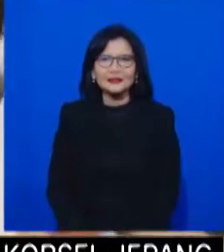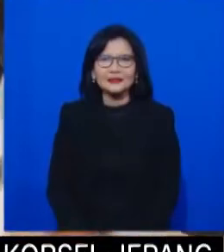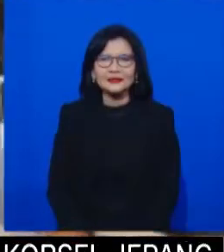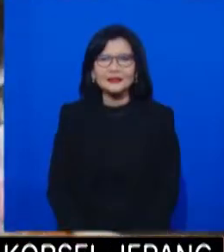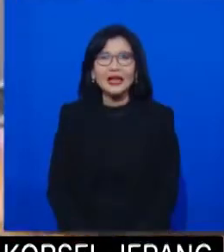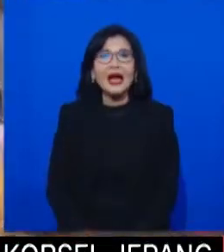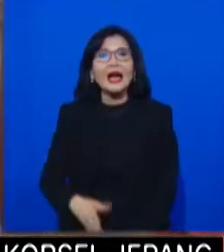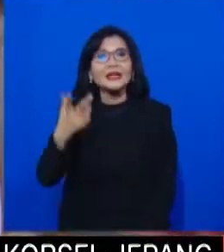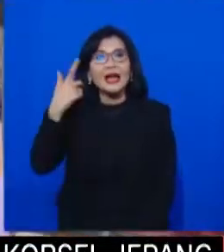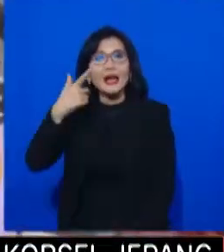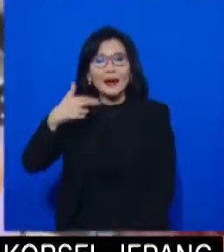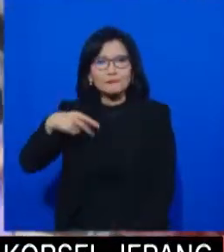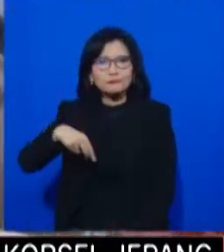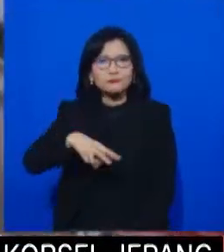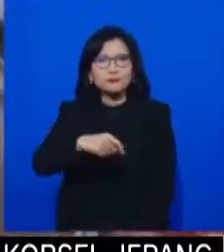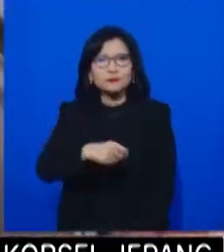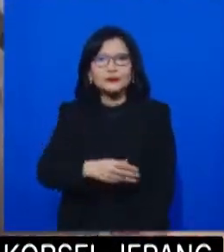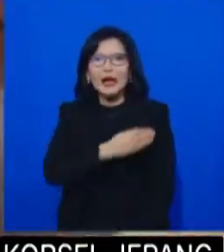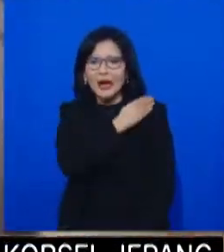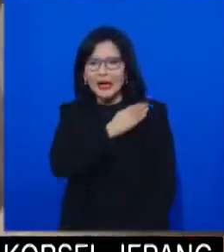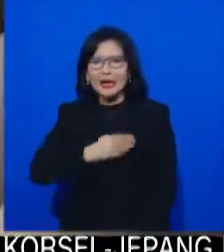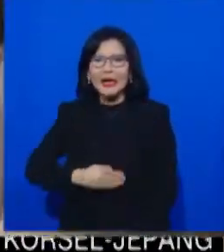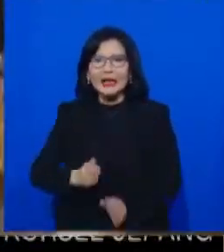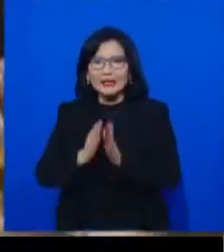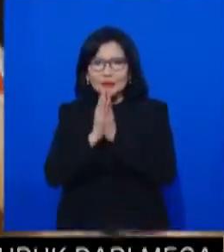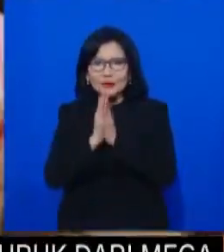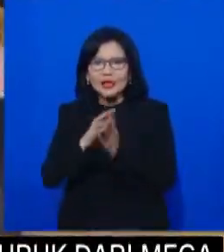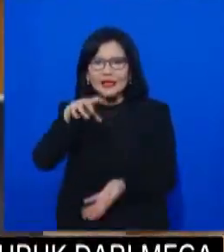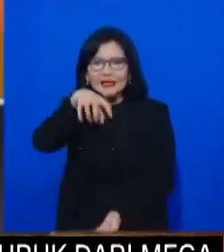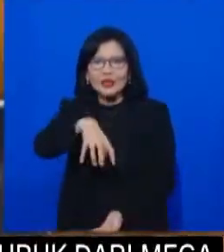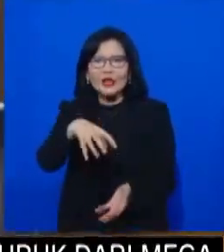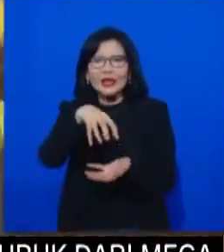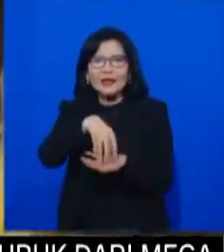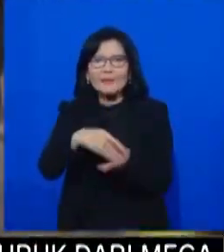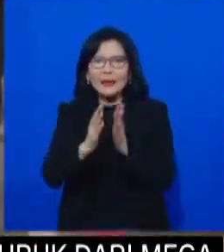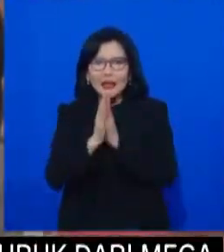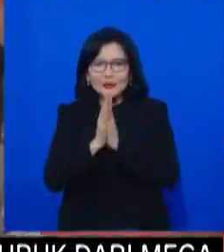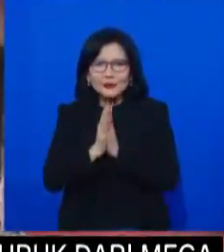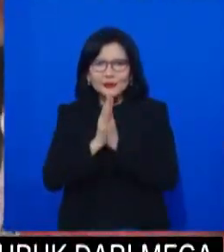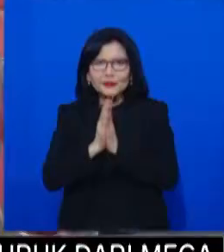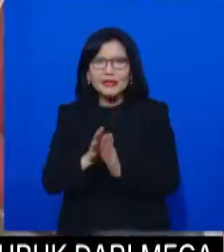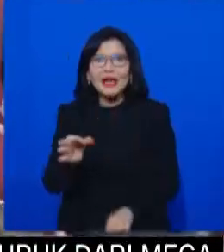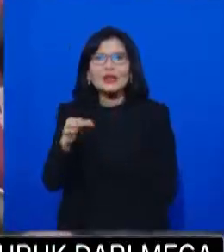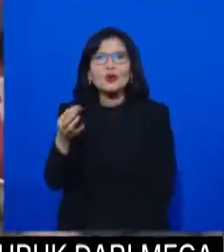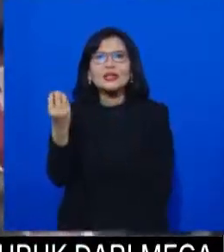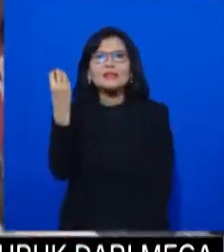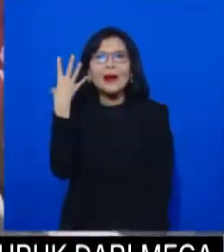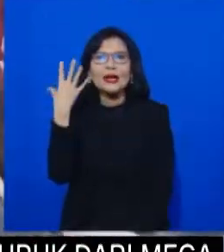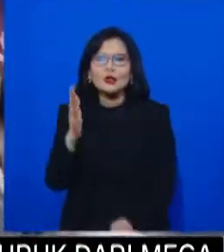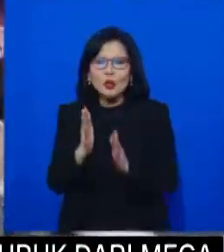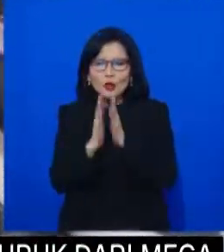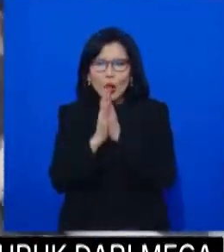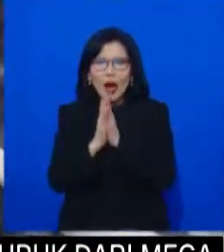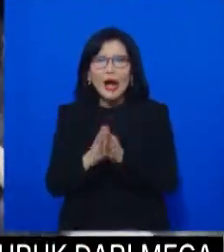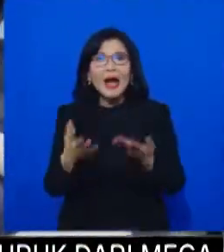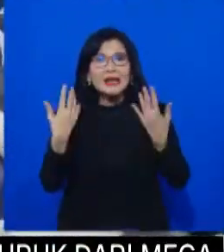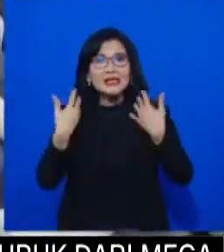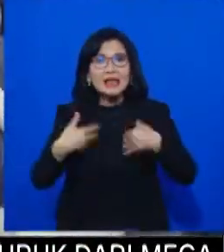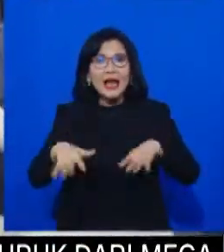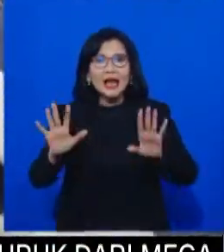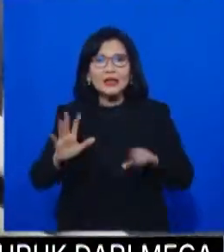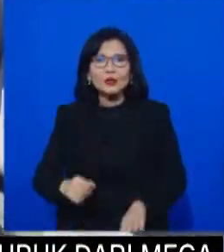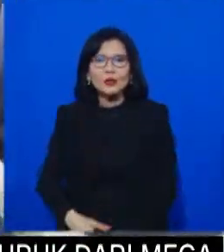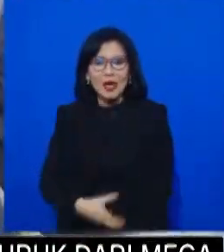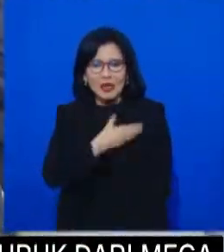Dalam perjalanannya, para biksu ini menyempatkan singgah ke kelenteng Thai Kaksi Gang Lombok Semarang. Usai ritual di kelenteng, para